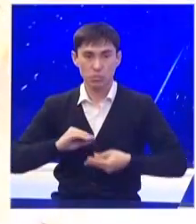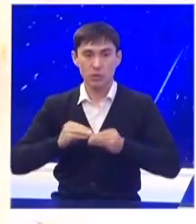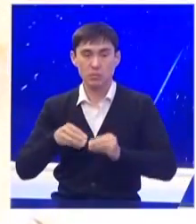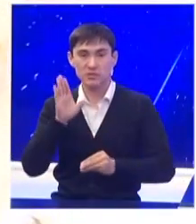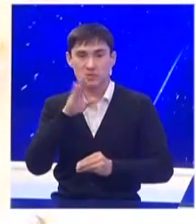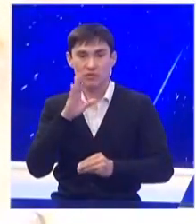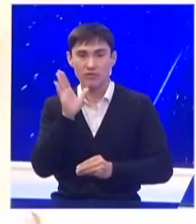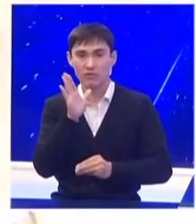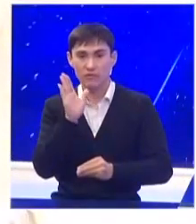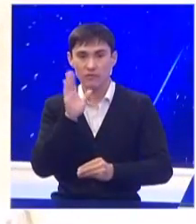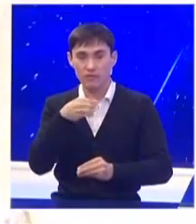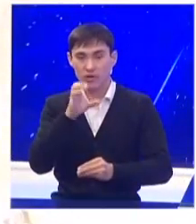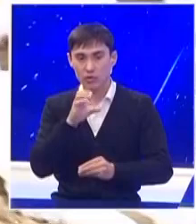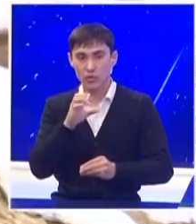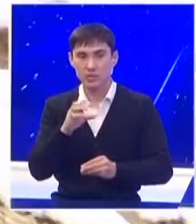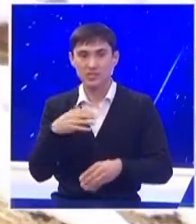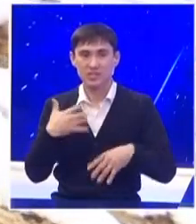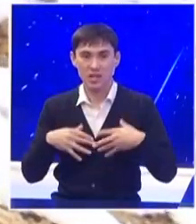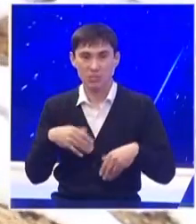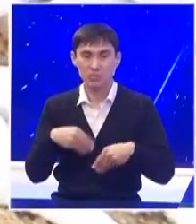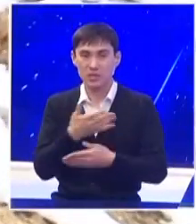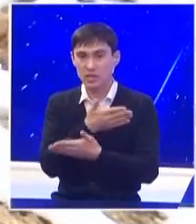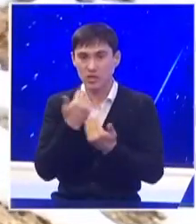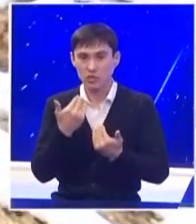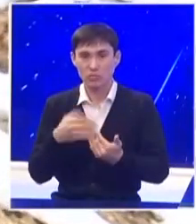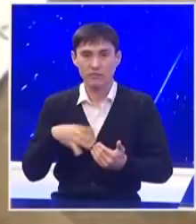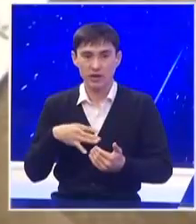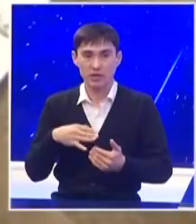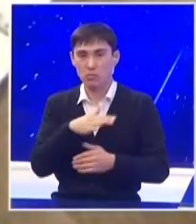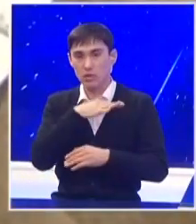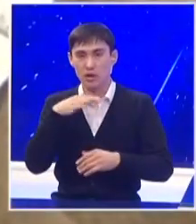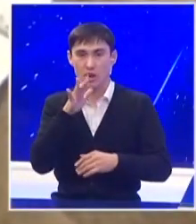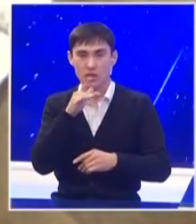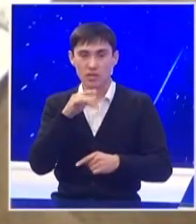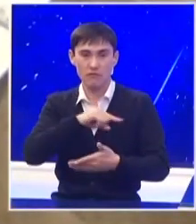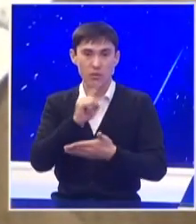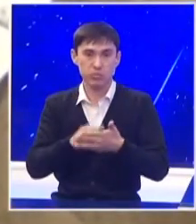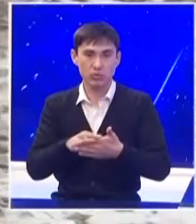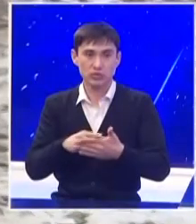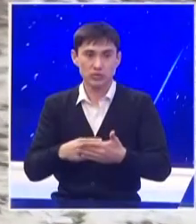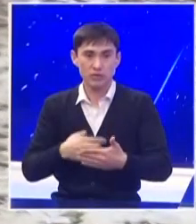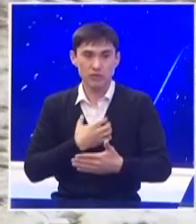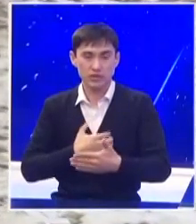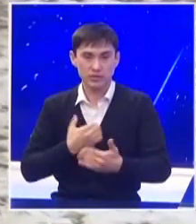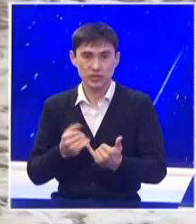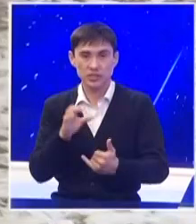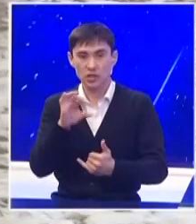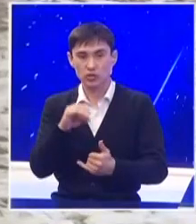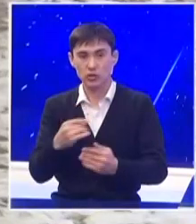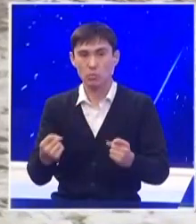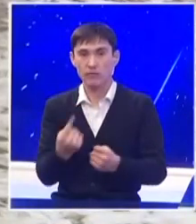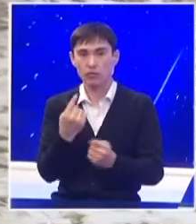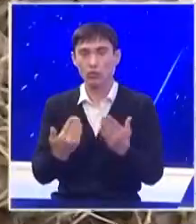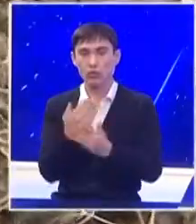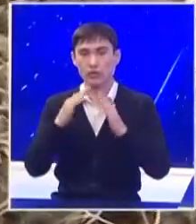питьевой водой. Слабая подача, а иногда и вовсе ее отсутствие. Многолетний и актуальный вопрос, тем более сейчас, когда в Сарыөзеке появились новые